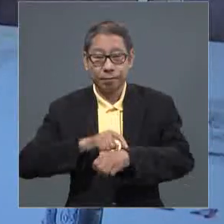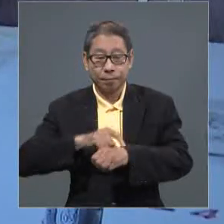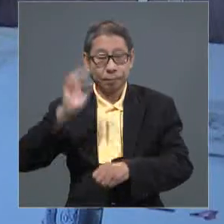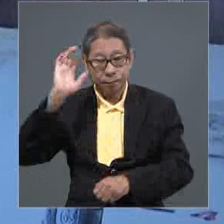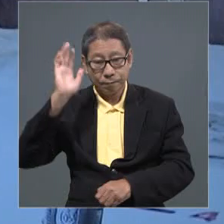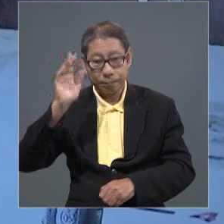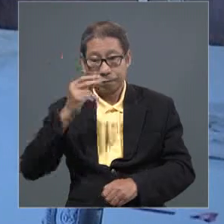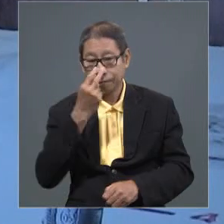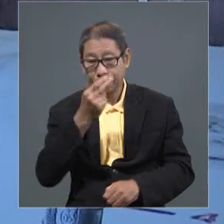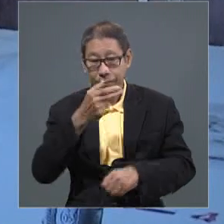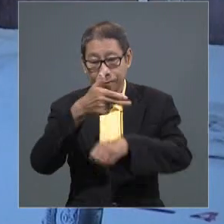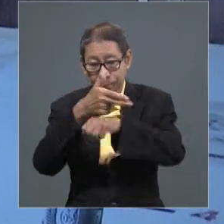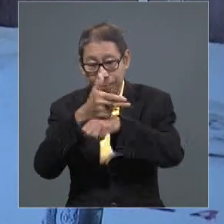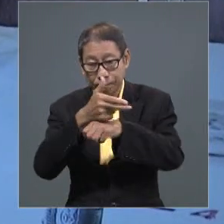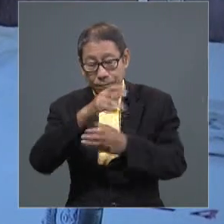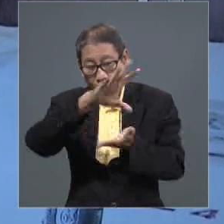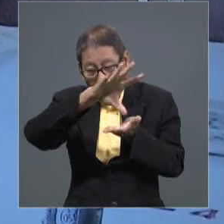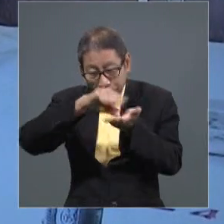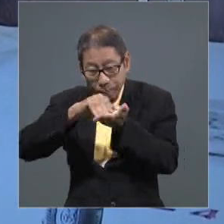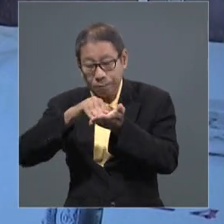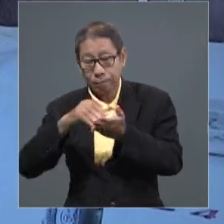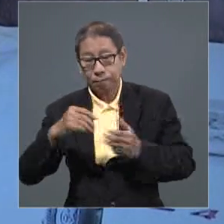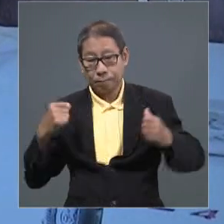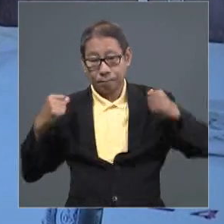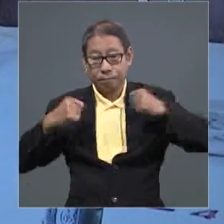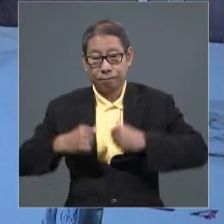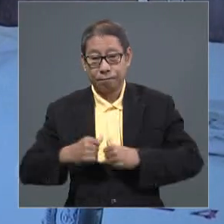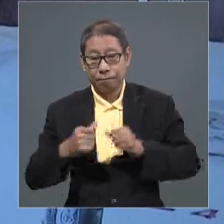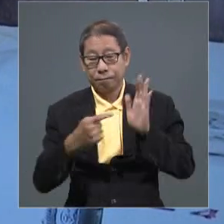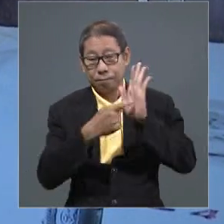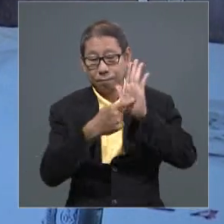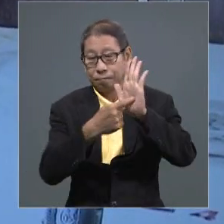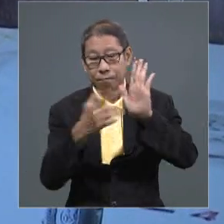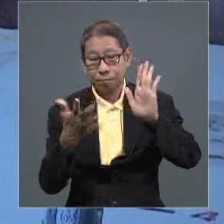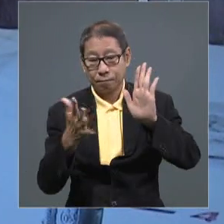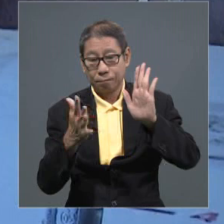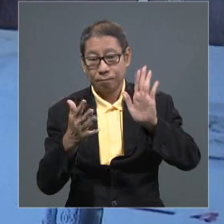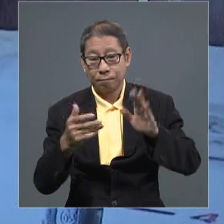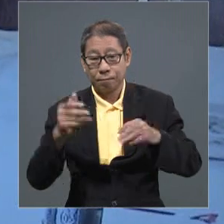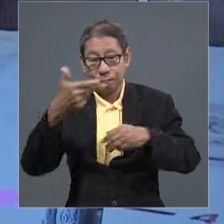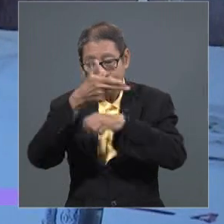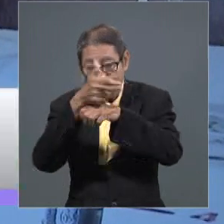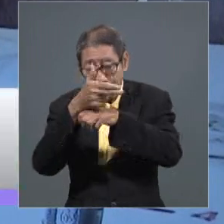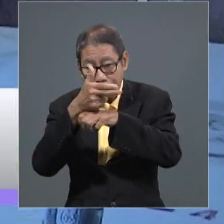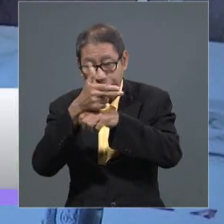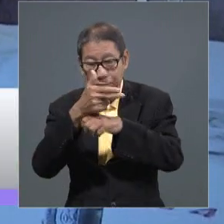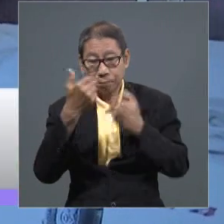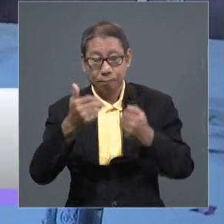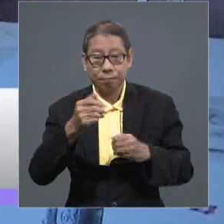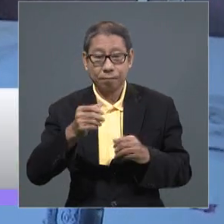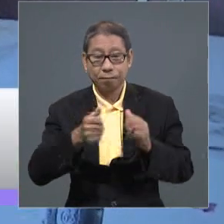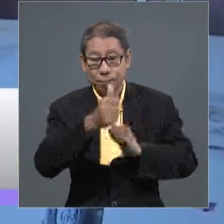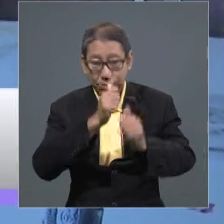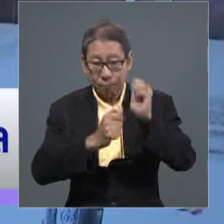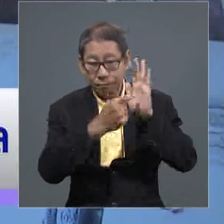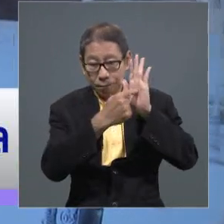การเปิดคลิปวิดีโอทดสอบยิงเสื้อเกราะนะคะคือไม่ได้ยิงโชว์ให้ดูแต่เป็นเปิดคลิปนะคะที่สาธิตให้ดูไม่ใช่อะ